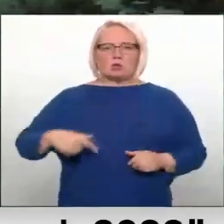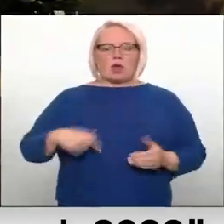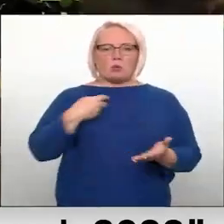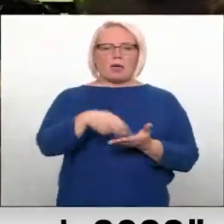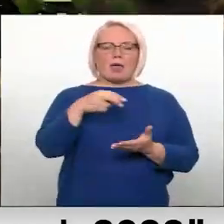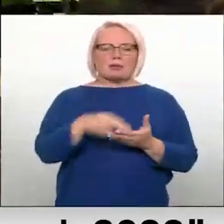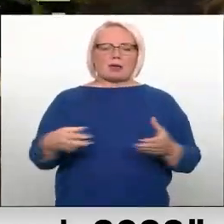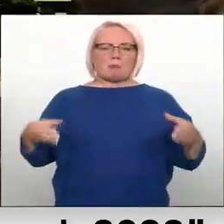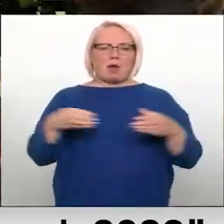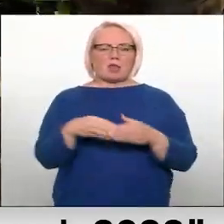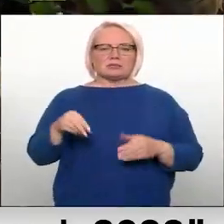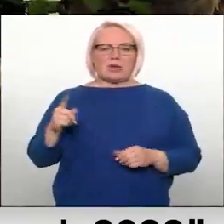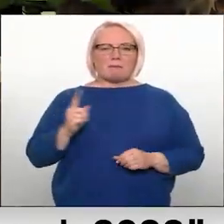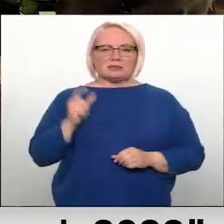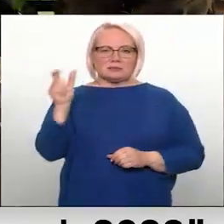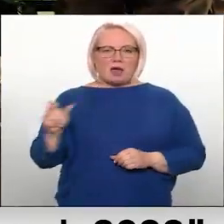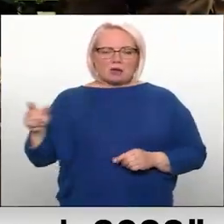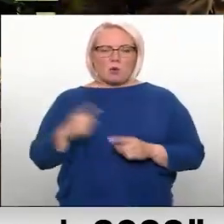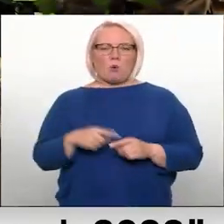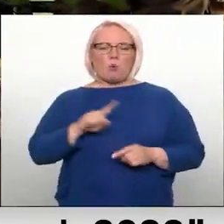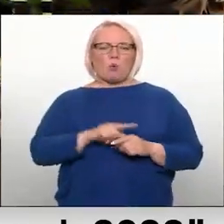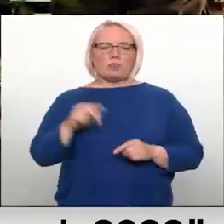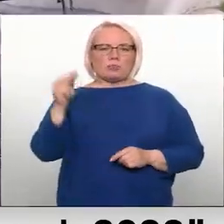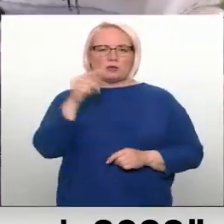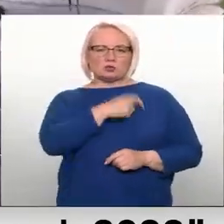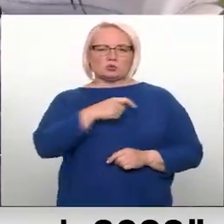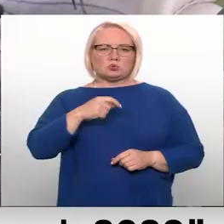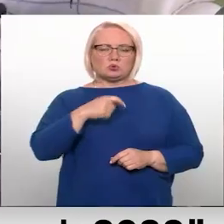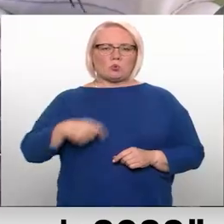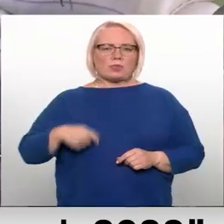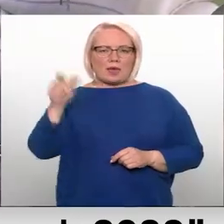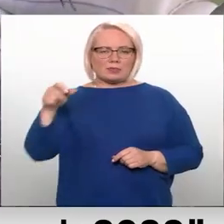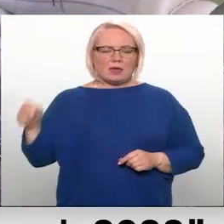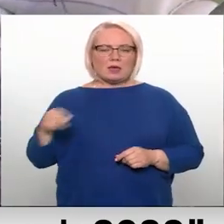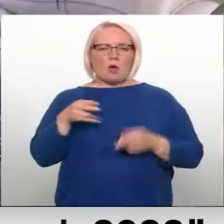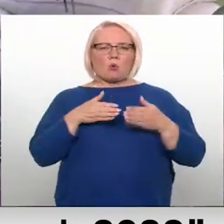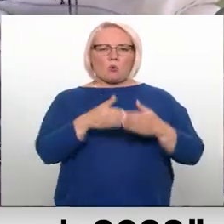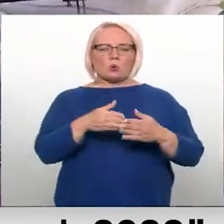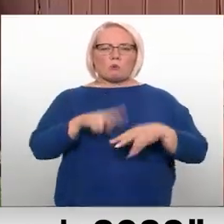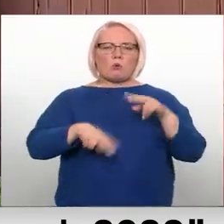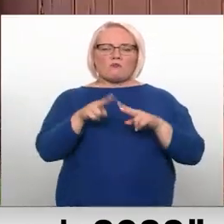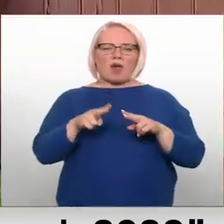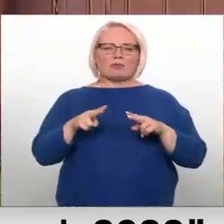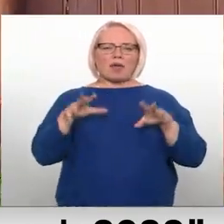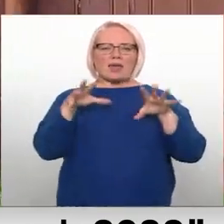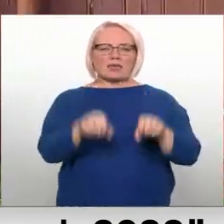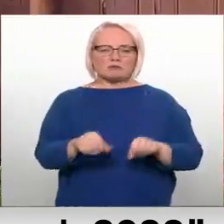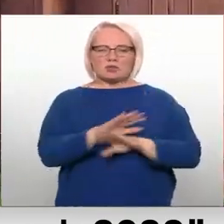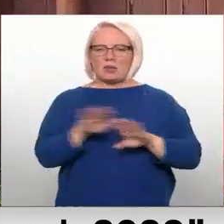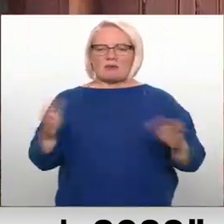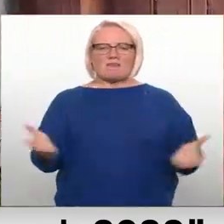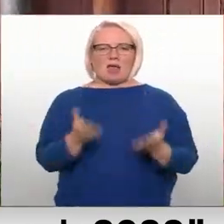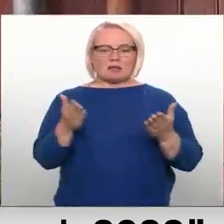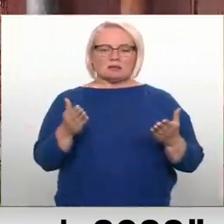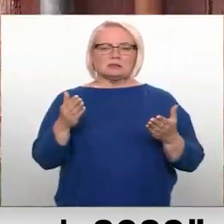bataljonu zemesargi un Nacionālās aizsardzības akadēmijas kadeti, kuģu būvētavas ieņemšana nebija viegls uzdevums. Komandieris vērtēja,